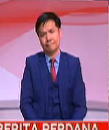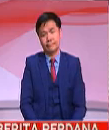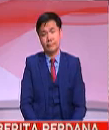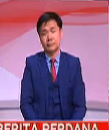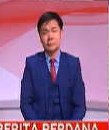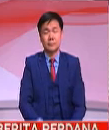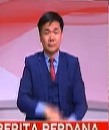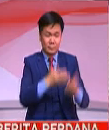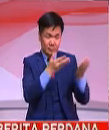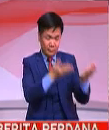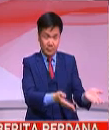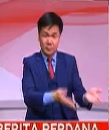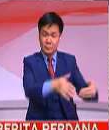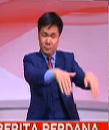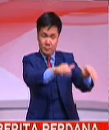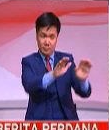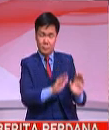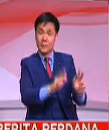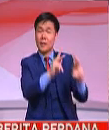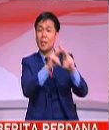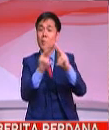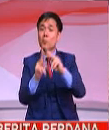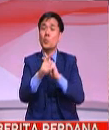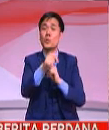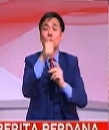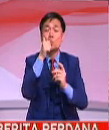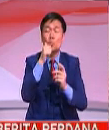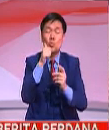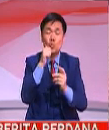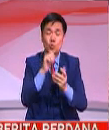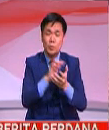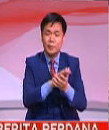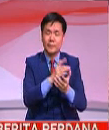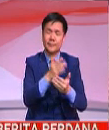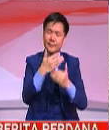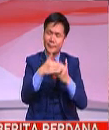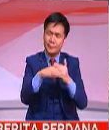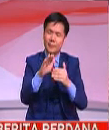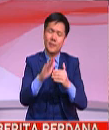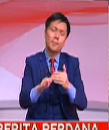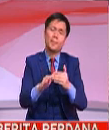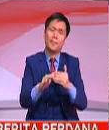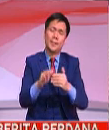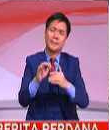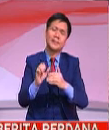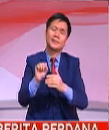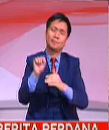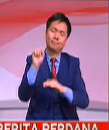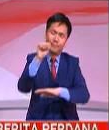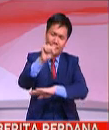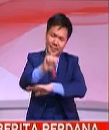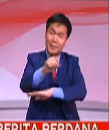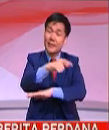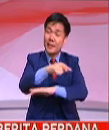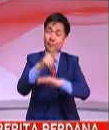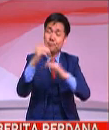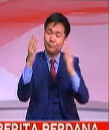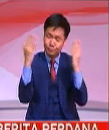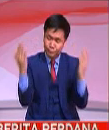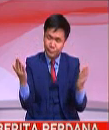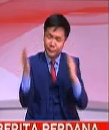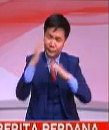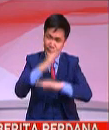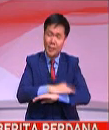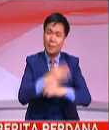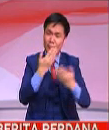Jenazah Allahyarham dikebumikan di kampung isterinya di Terengganu selepas solat asar. Allahyarham meninggalkan seorang balu dan